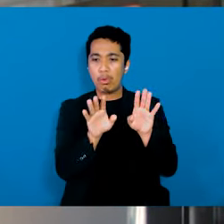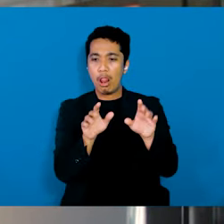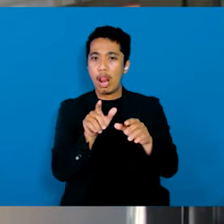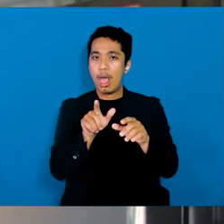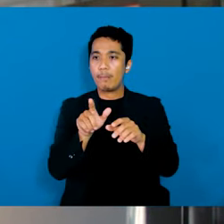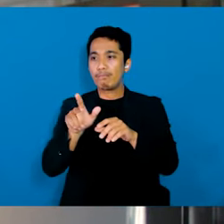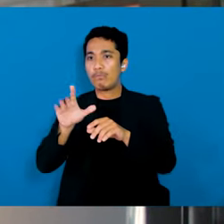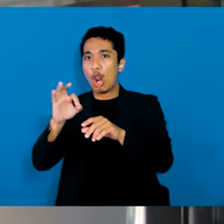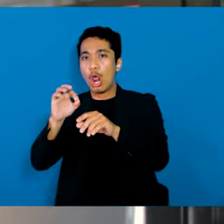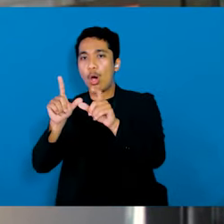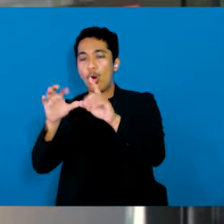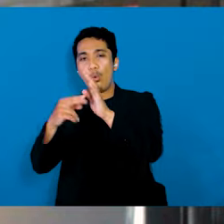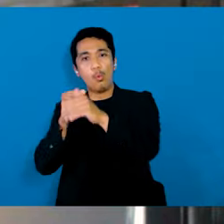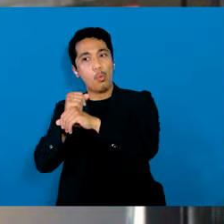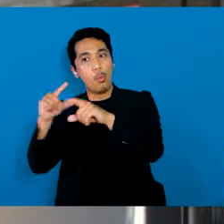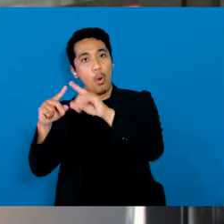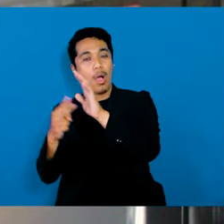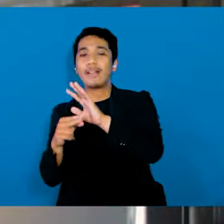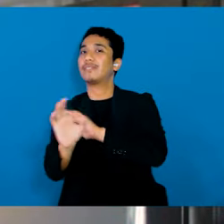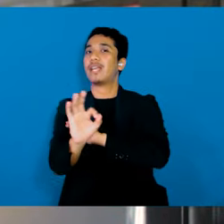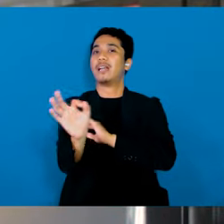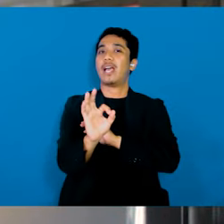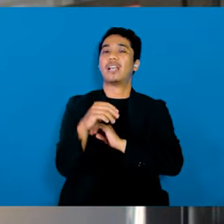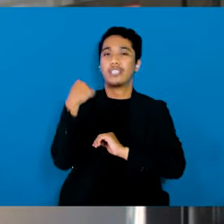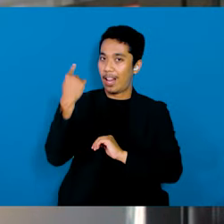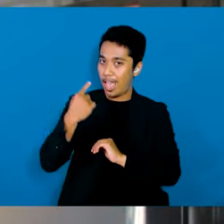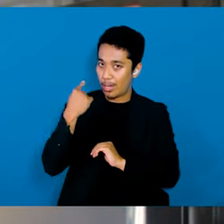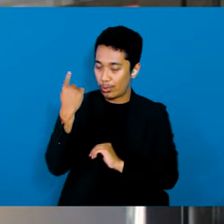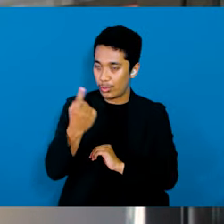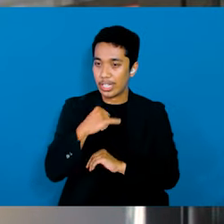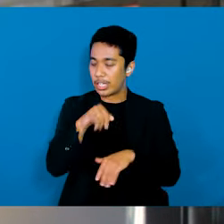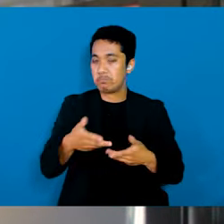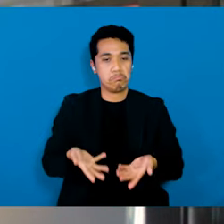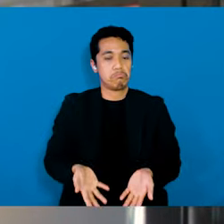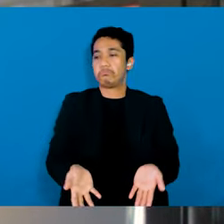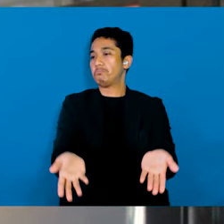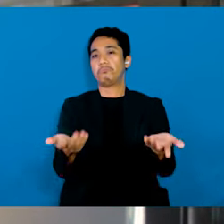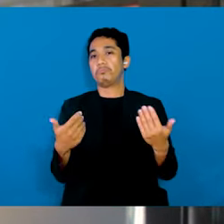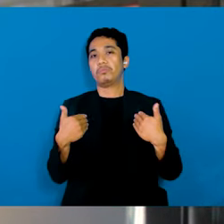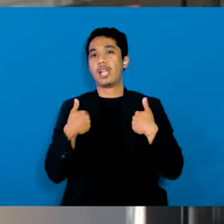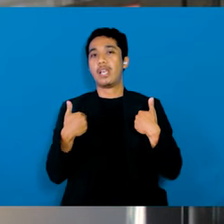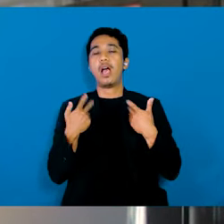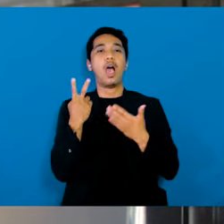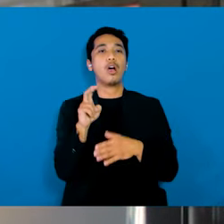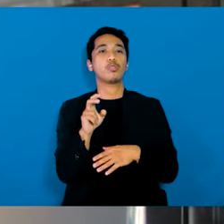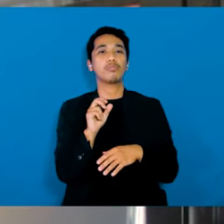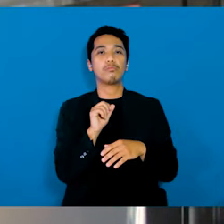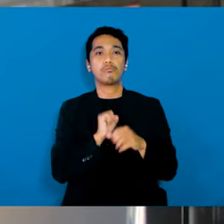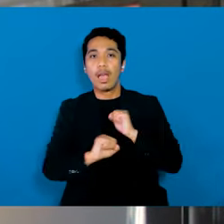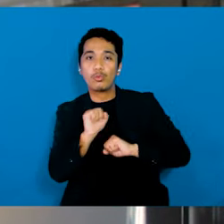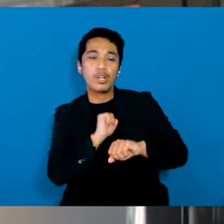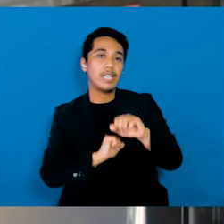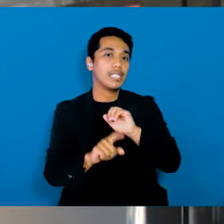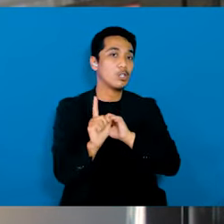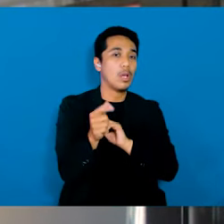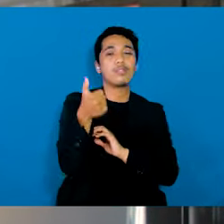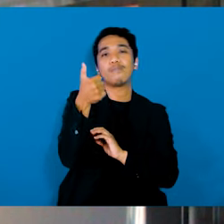lowongan. Mau masuk di anu tidak ada lowongan, selalu begitu. Jadi ya udah, pokoknya saya harus bisa melakukan